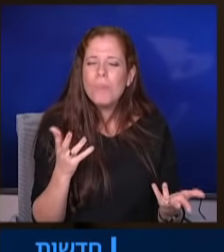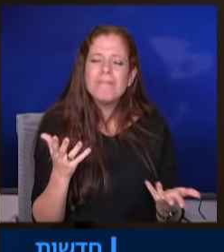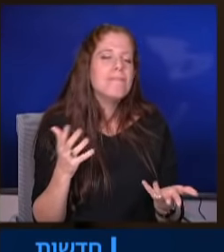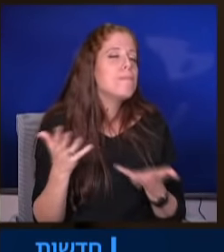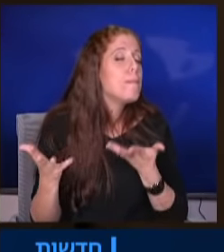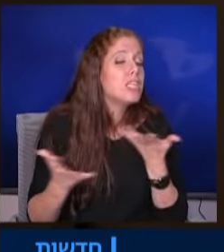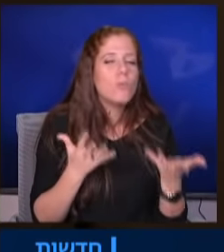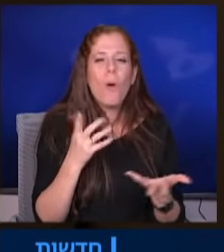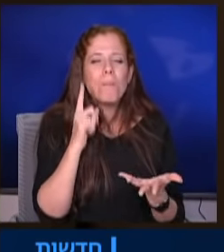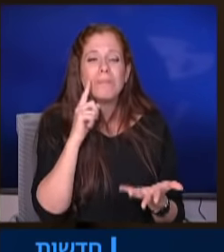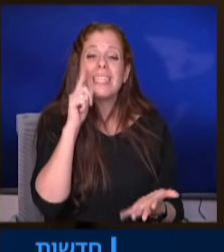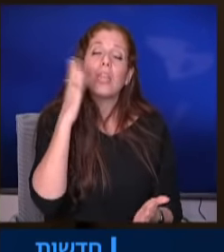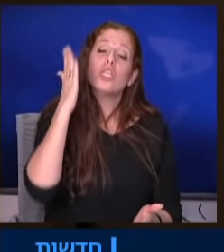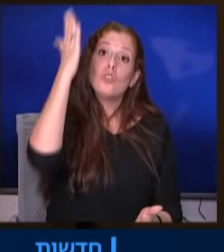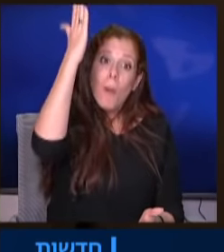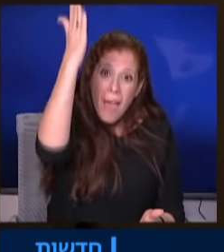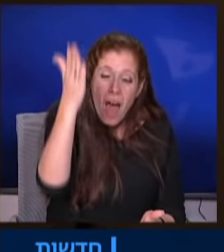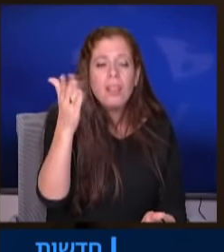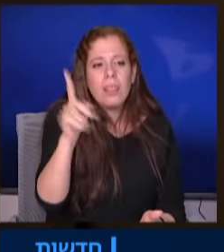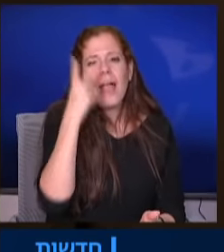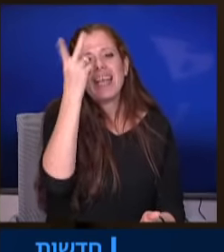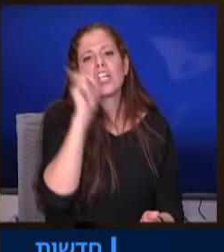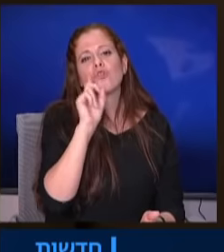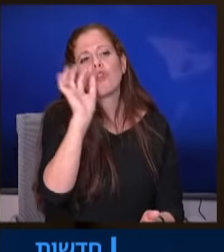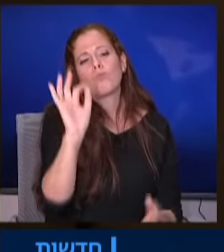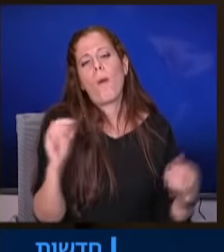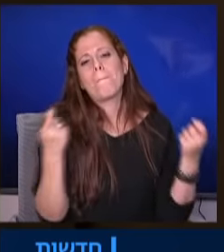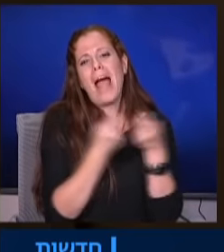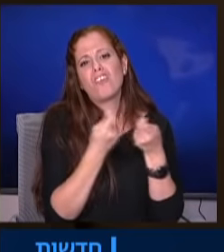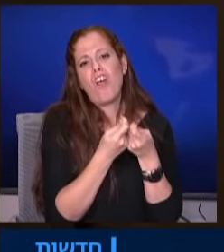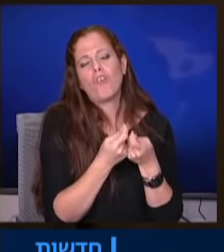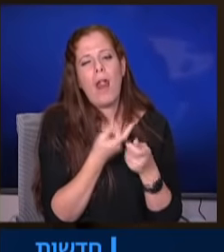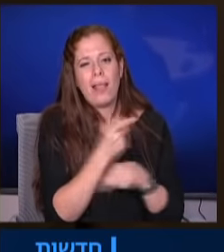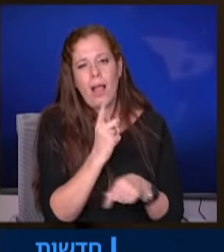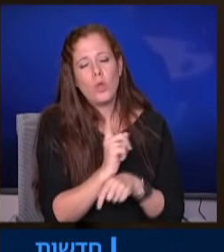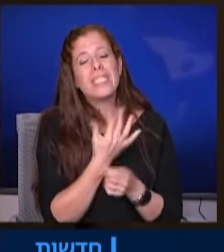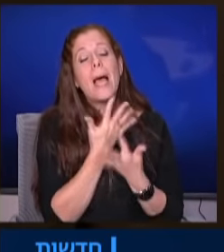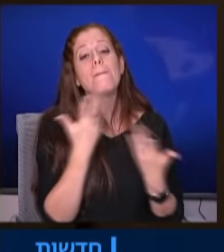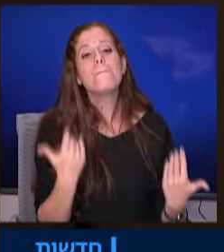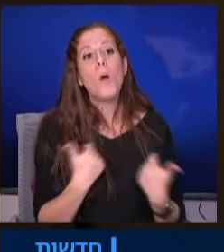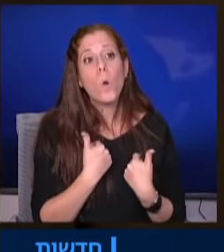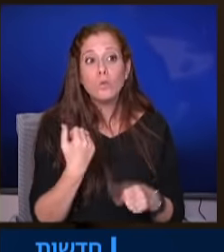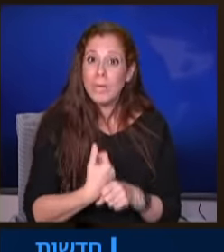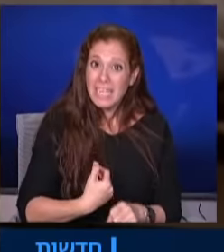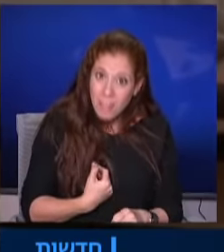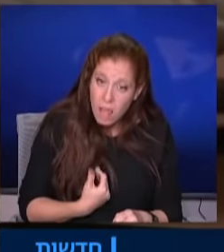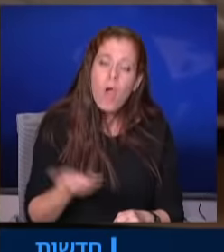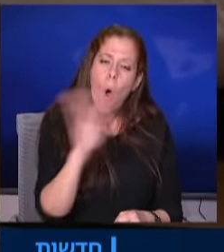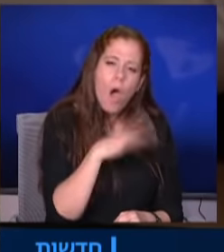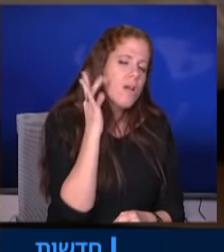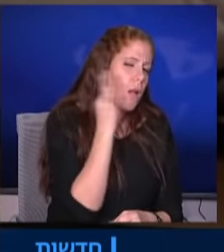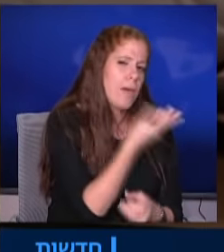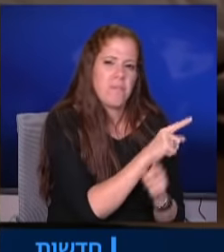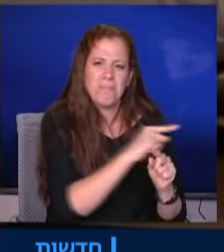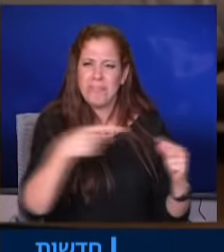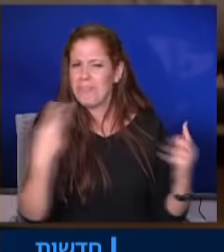מקום שיום אחד יבוא ואני אראה את השם שלו בהקשר של הטרדות, כי זה היה לי ברור שאם הוא עשה את זה, הוא יעשה את זה לעוד הרבה. גם